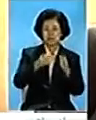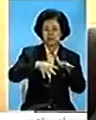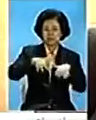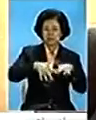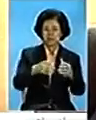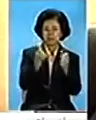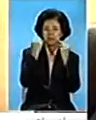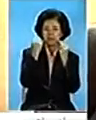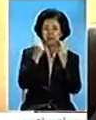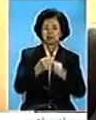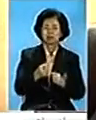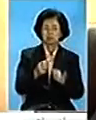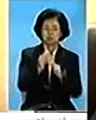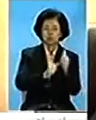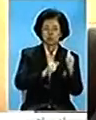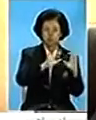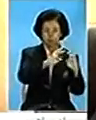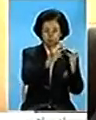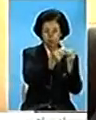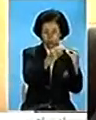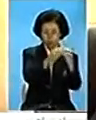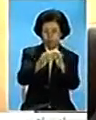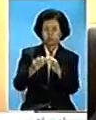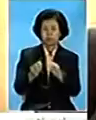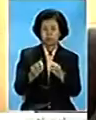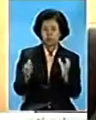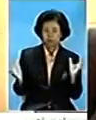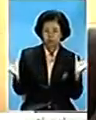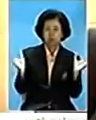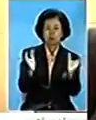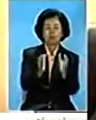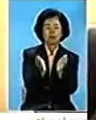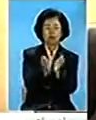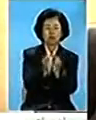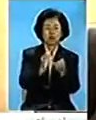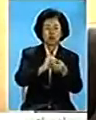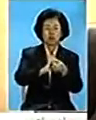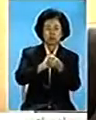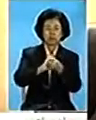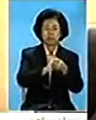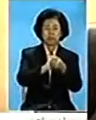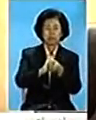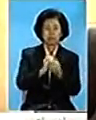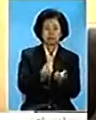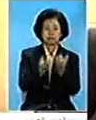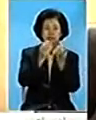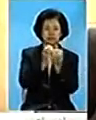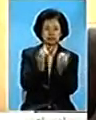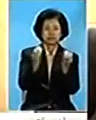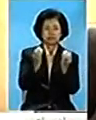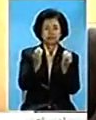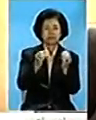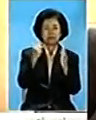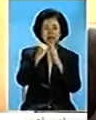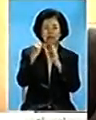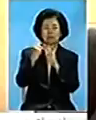นทุกหมู่บ้านได้ออกมาร่วมกันยกร่างธรรมนูญจังหวัดอำนาจ